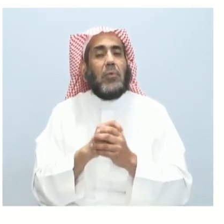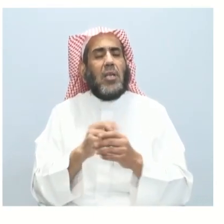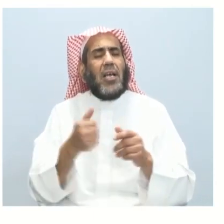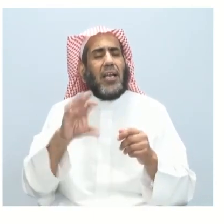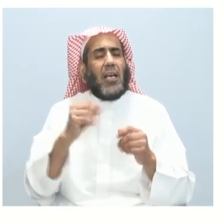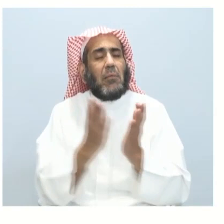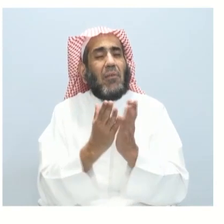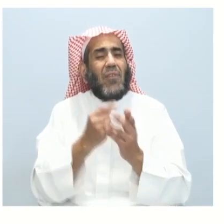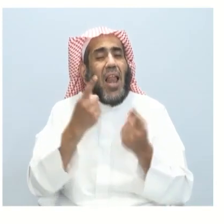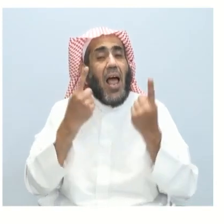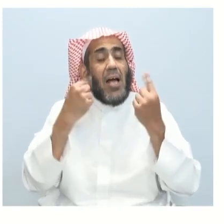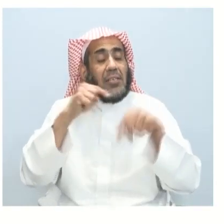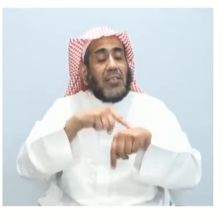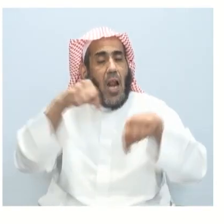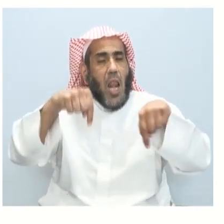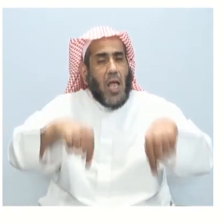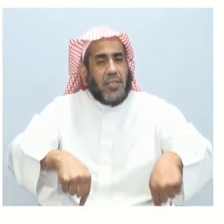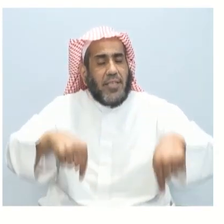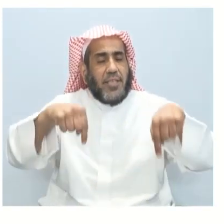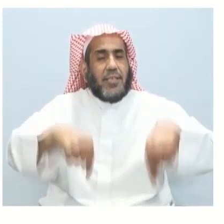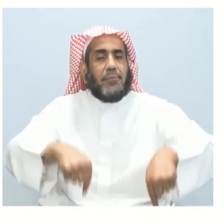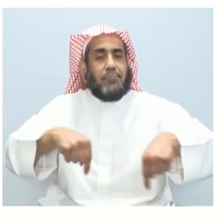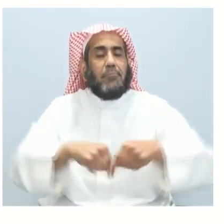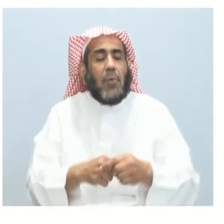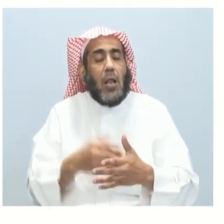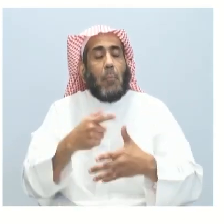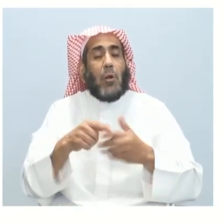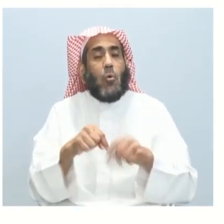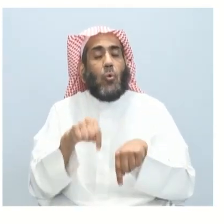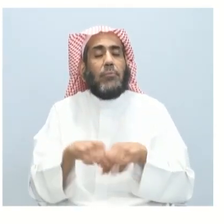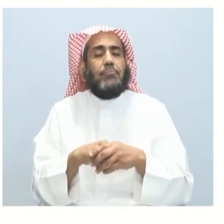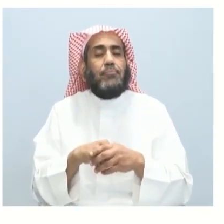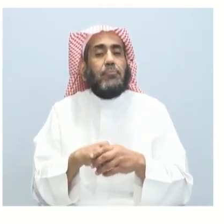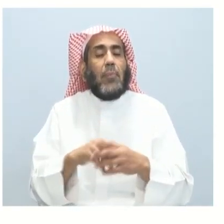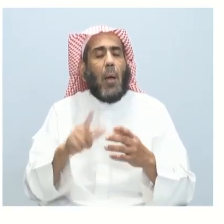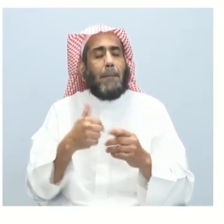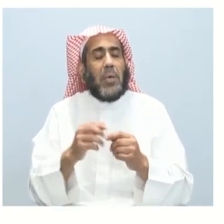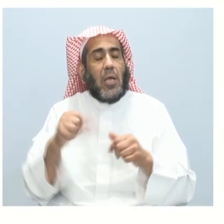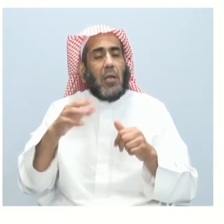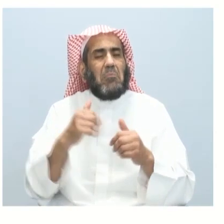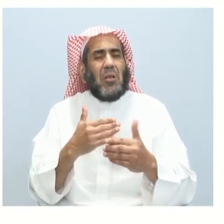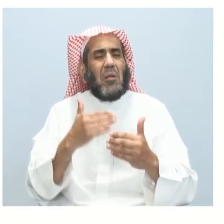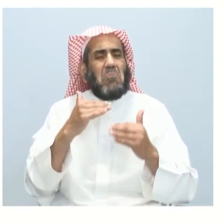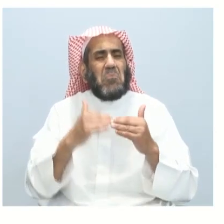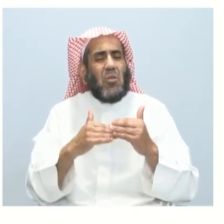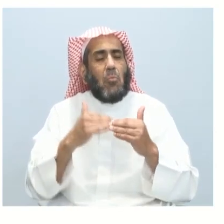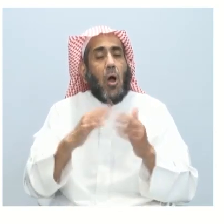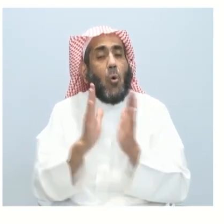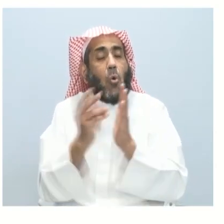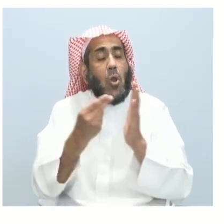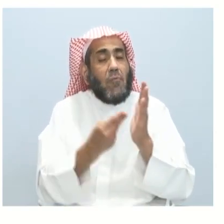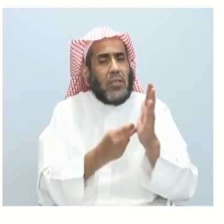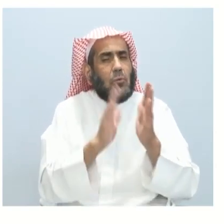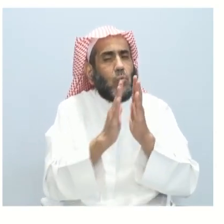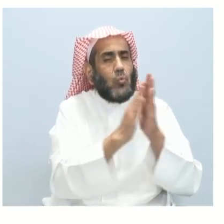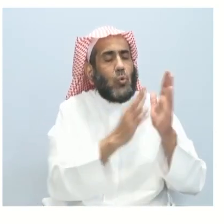النقد الادبي في العصر الحديث النقد الادبي في العصر الحديث في مرحله العصر الحديث هنا بدا النقد الادبي بدايه متواضعه ثم الفت كتب لما